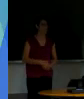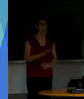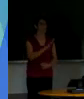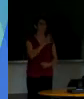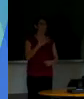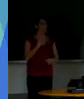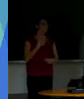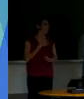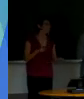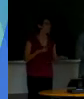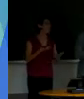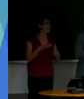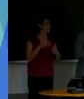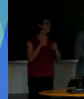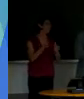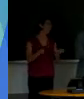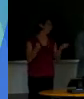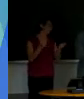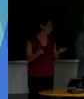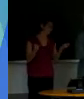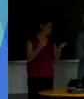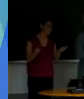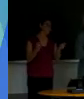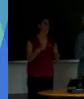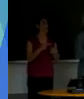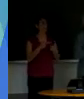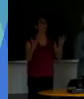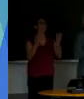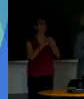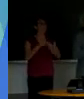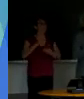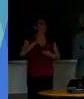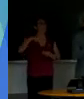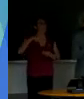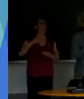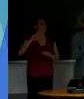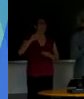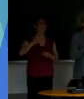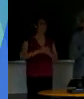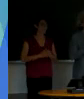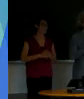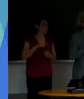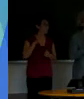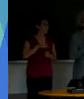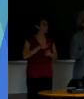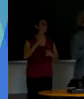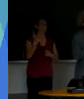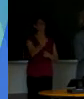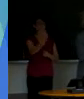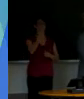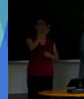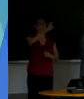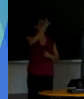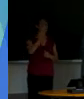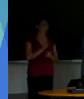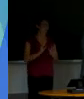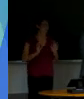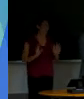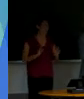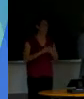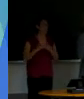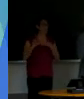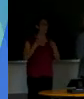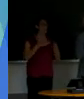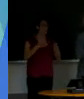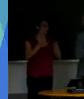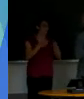alta formazione e ricerca che abbiamo sviluppato con Enel, un caso unico in Italia sulla laurea triennale, ovvero sia un percorso che